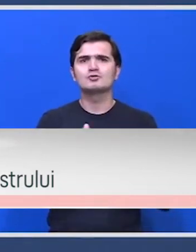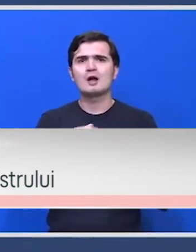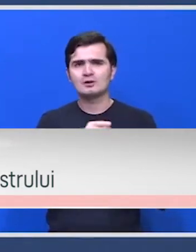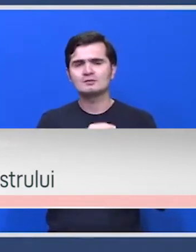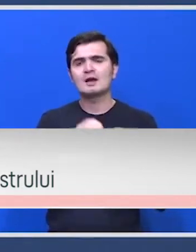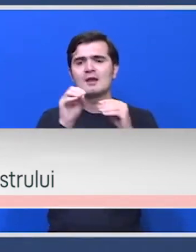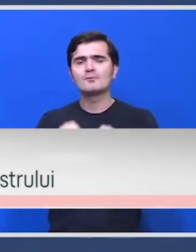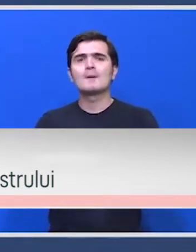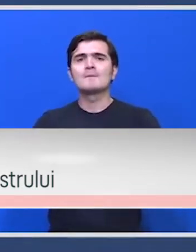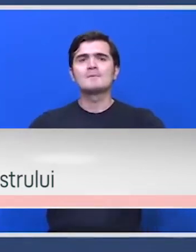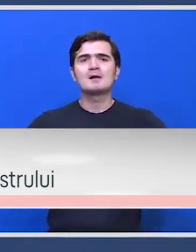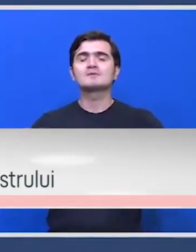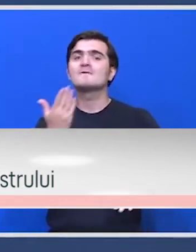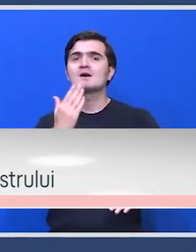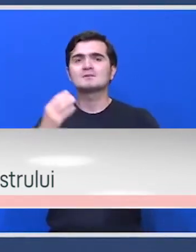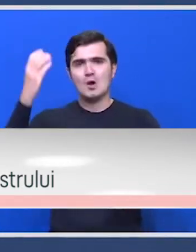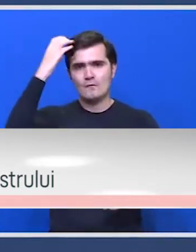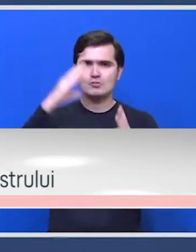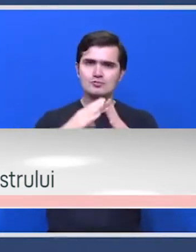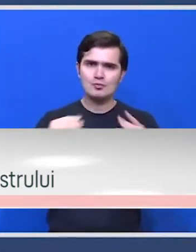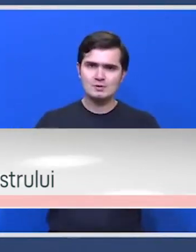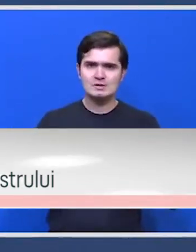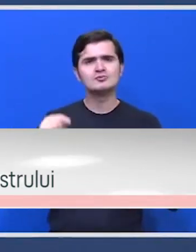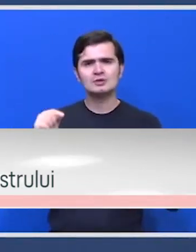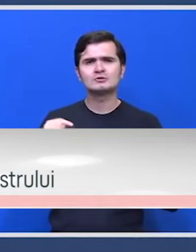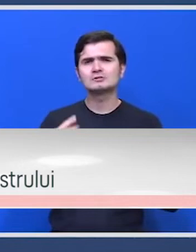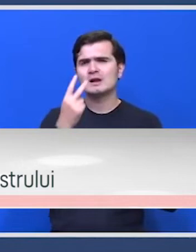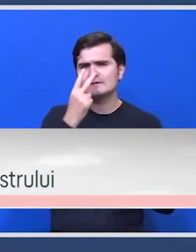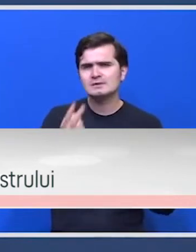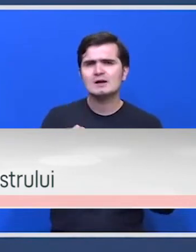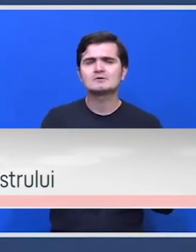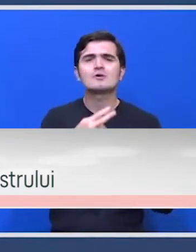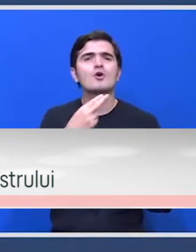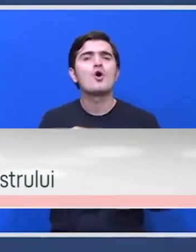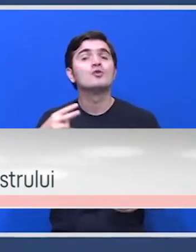masă înaintea Guvernului României și ele vizează continuarea